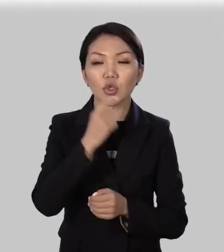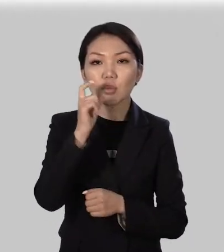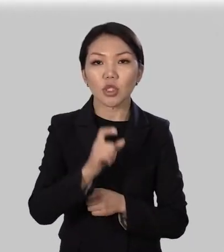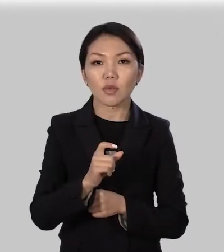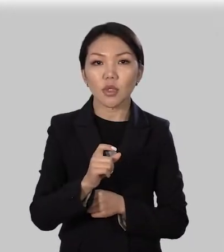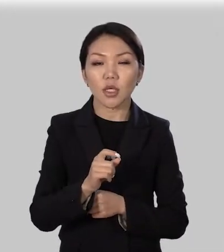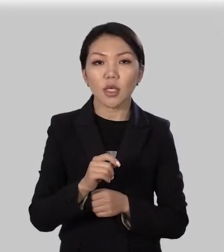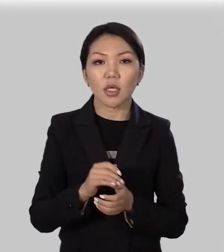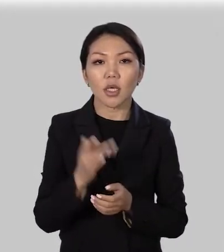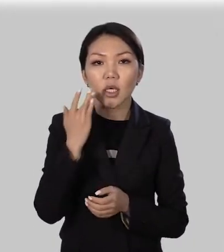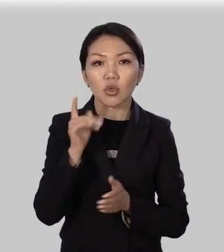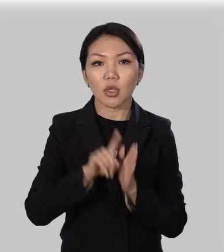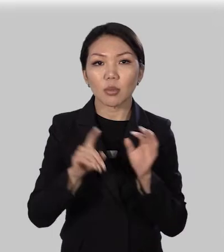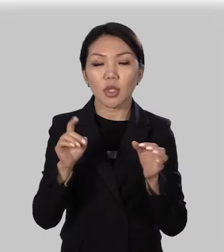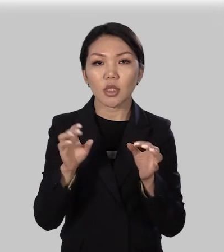рассказывает о нем.